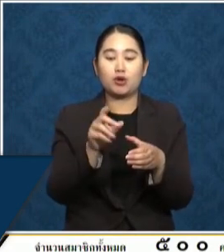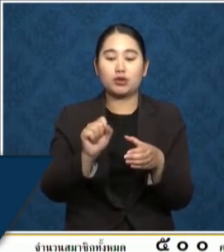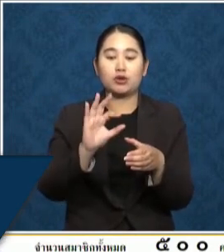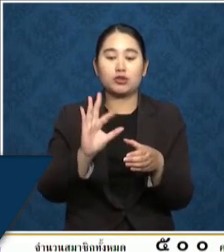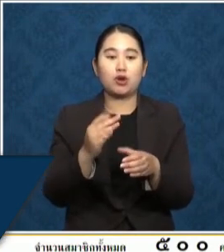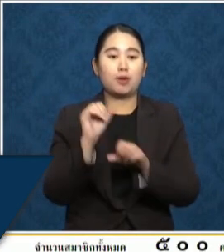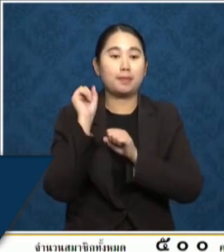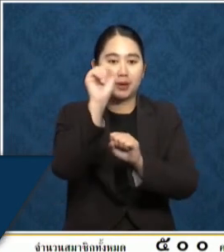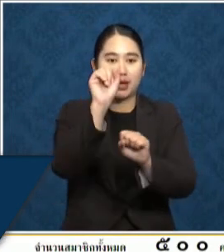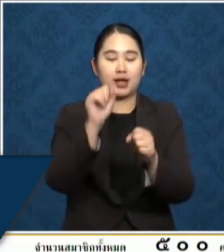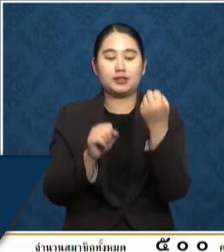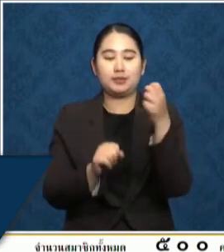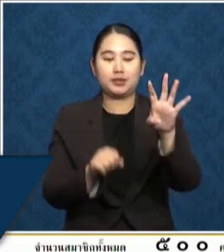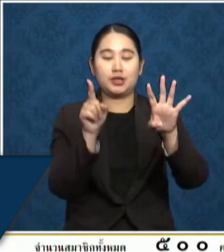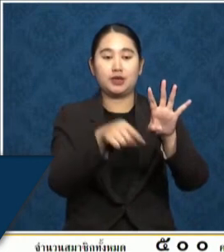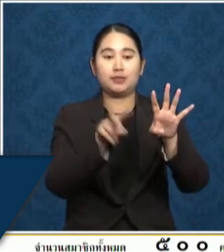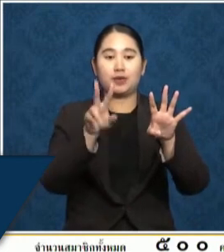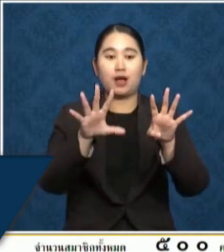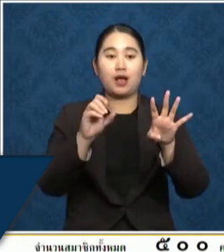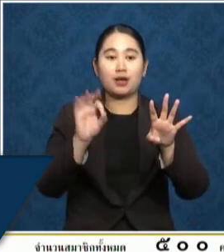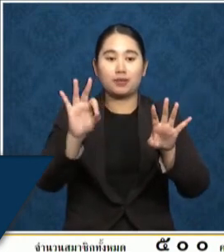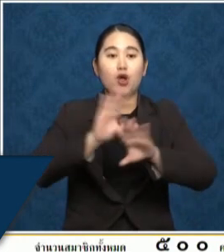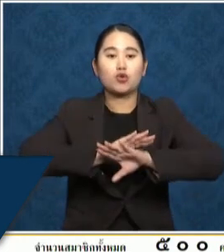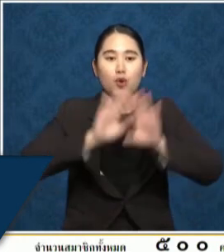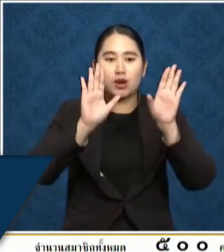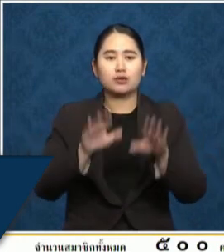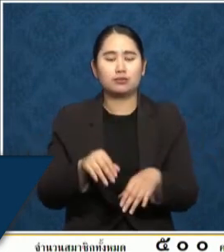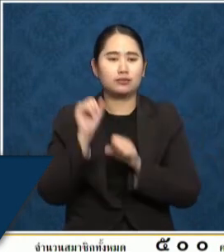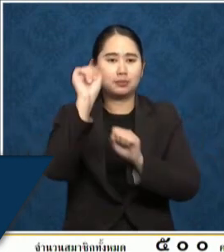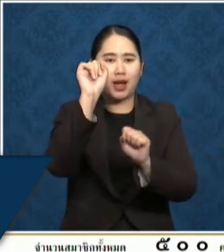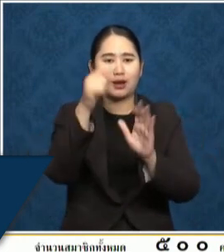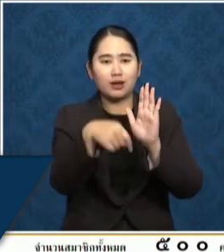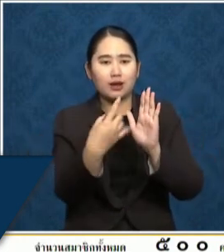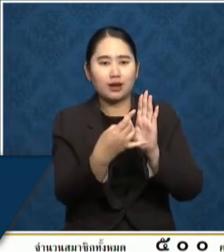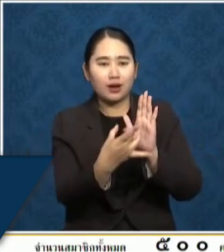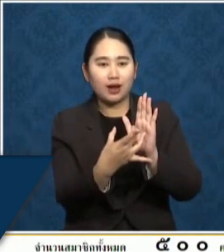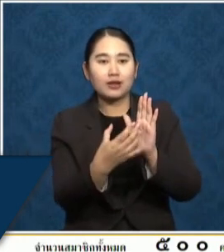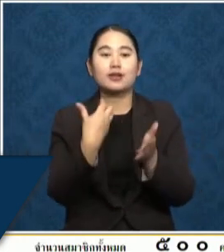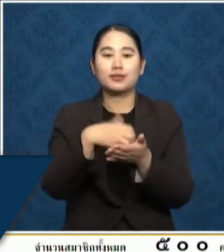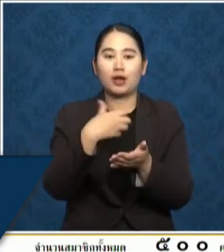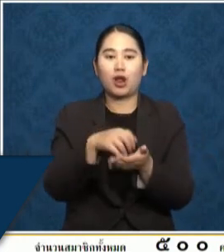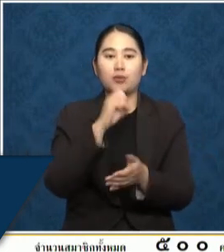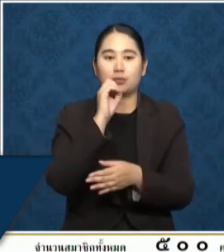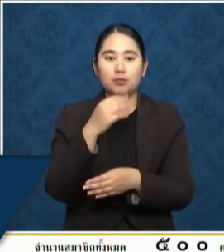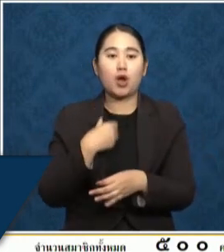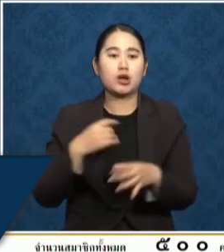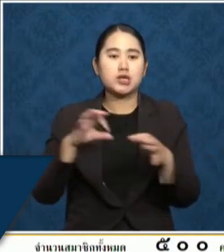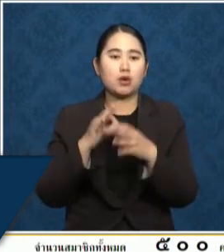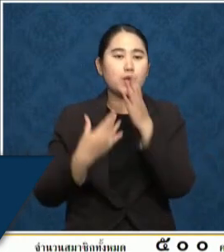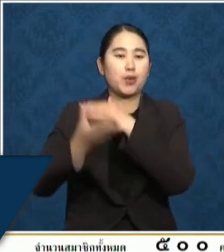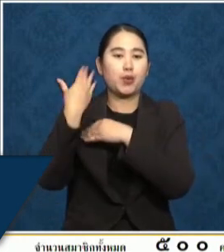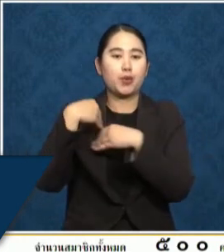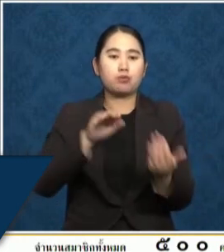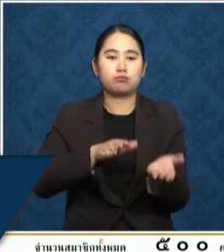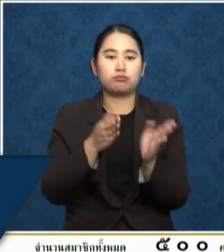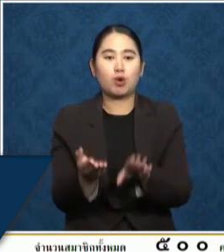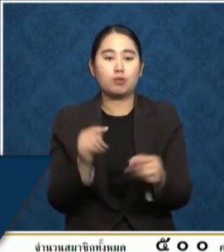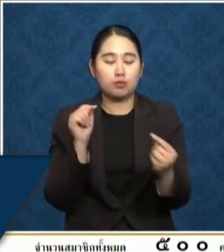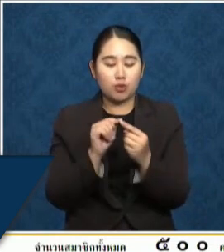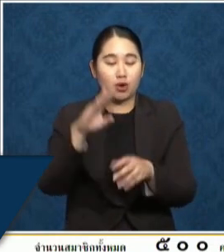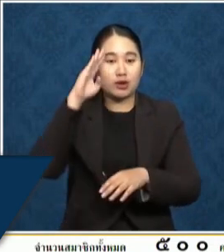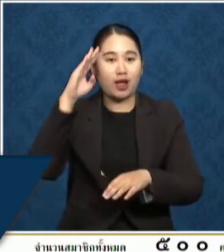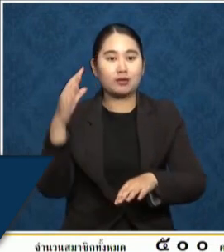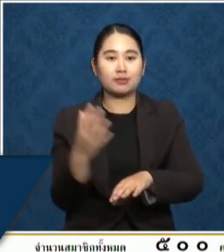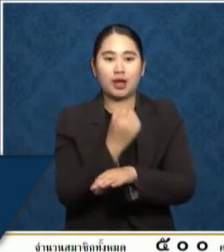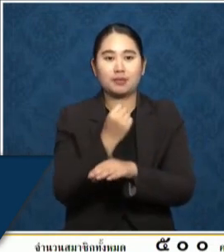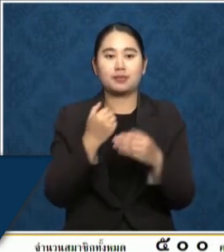14 ทั 259คำสงนี้คืออะไรครับคำสั่งนี้คือการร้างโกะดกที่เกิดขึนจากการรฐปหาร